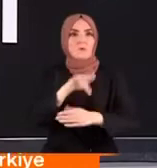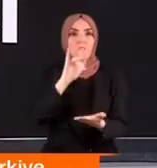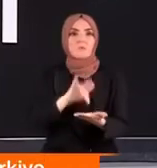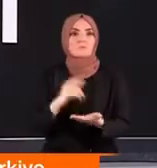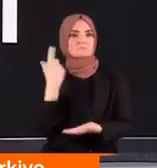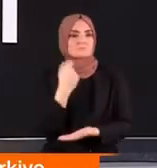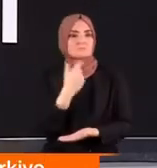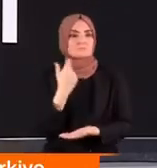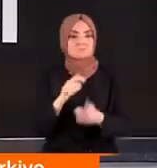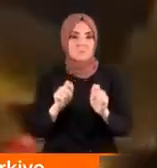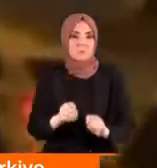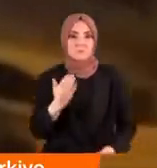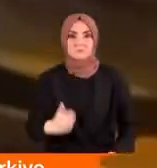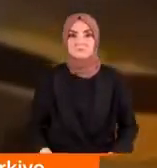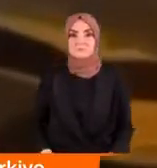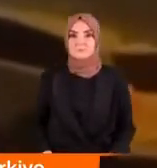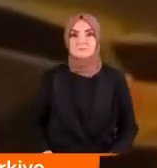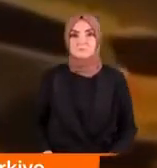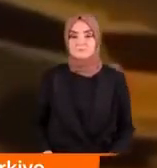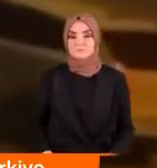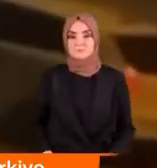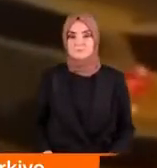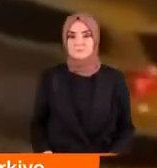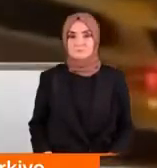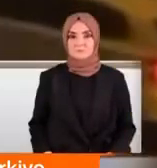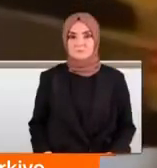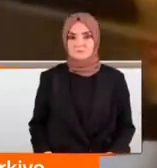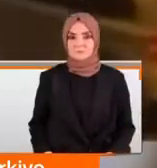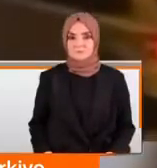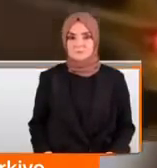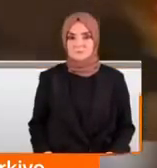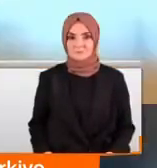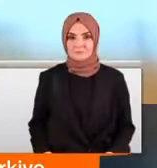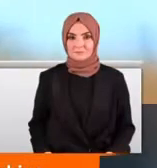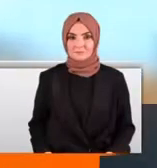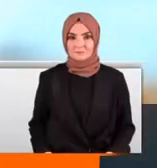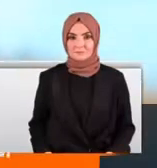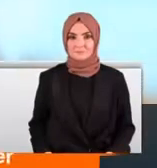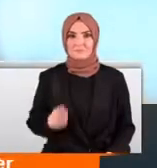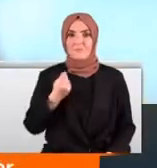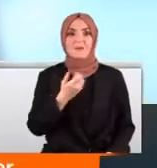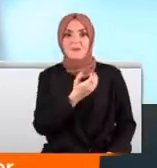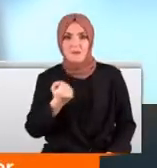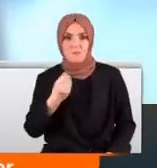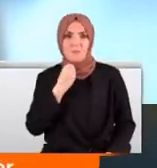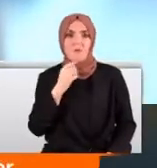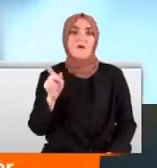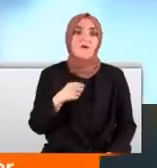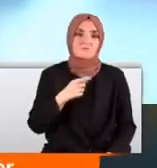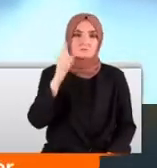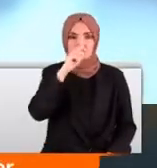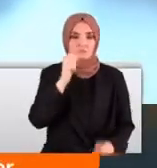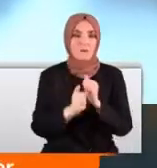yağdırdı. Alacak verecek kavgasında silahlar